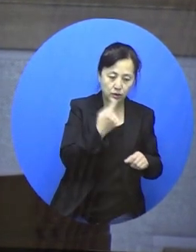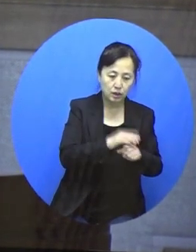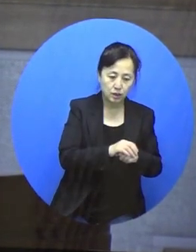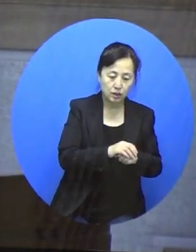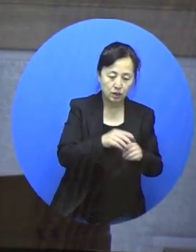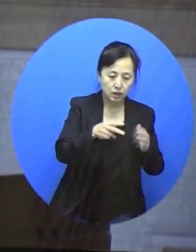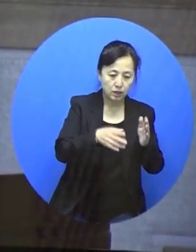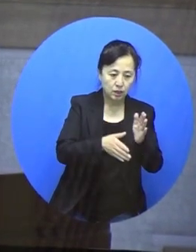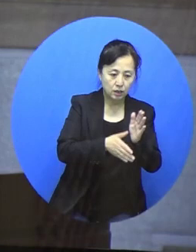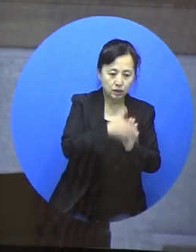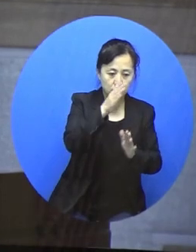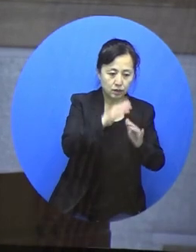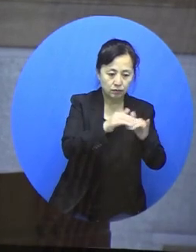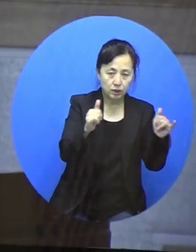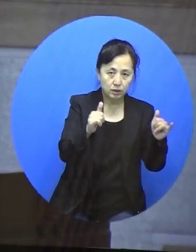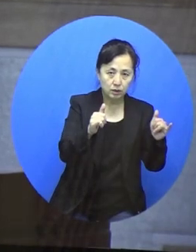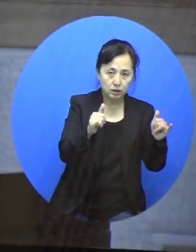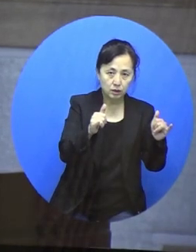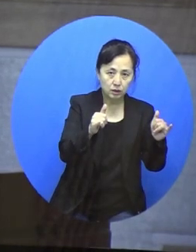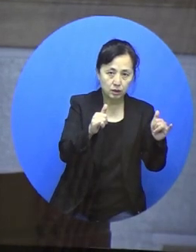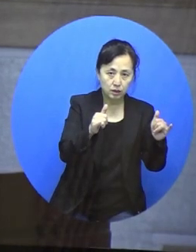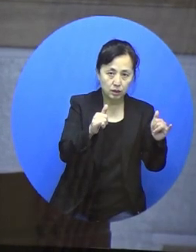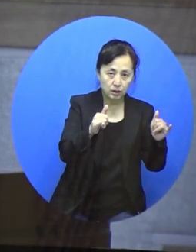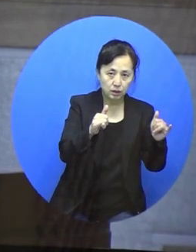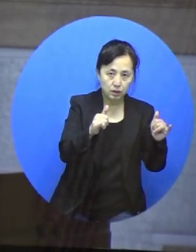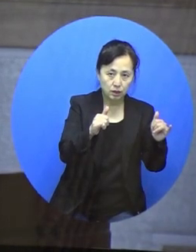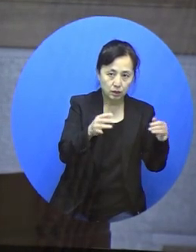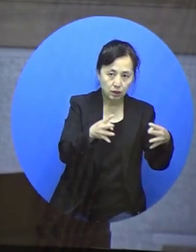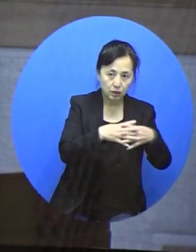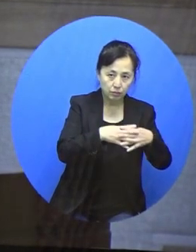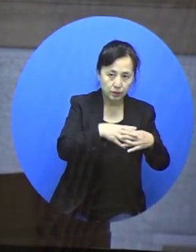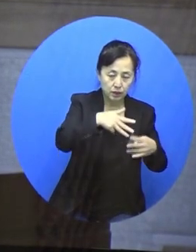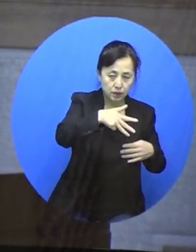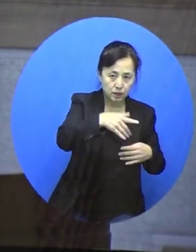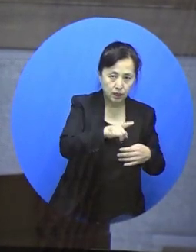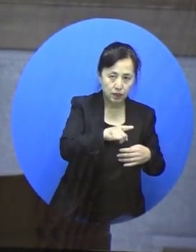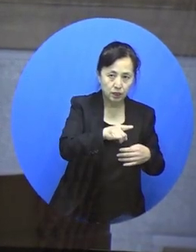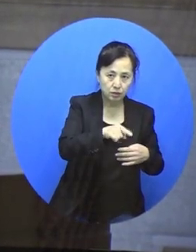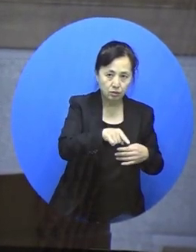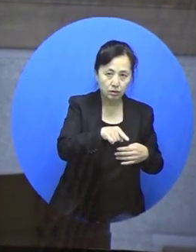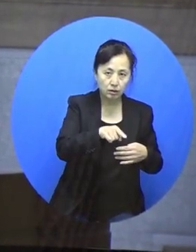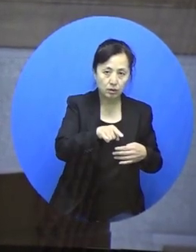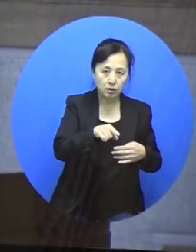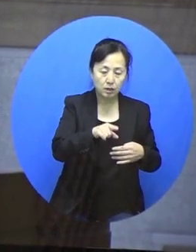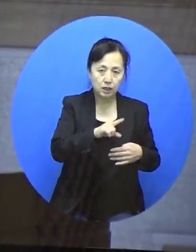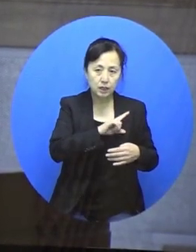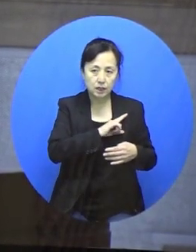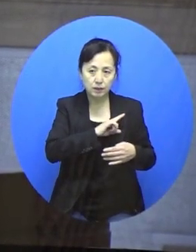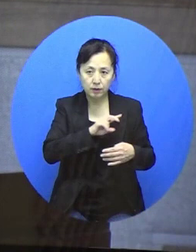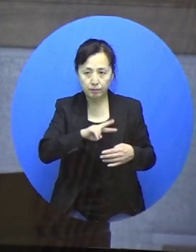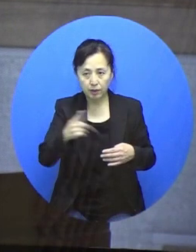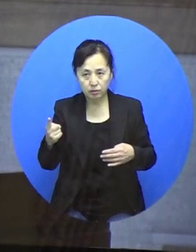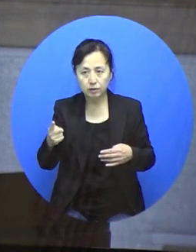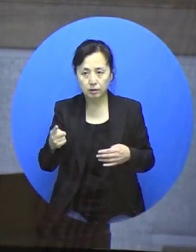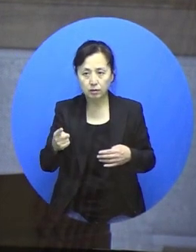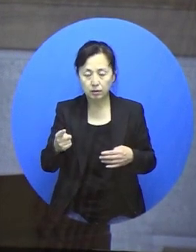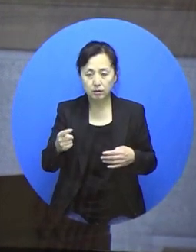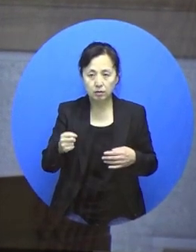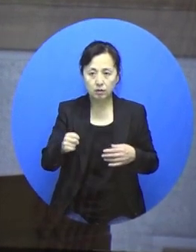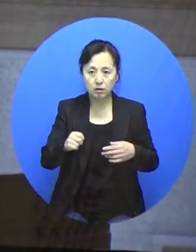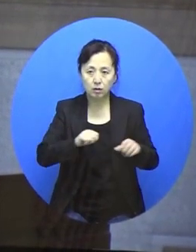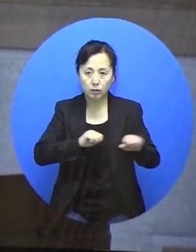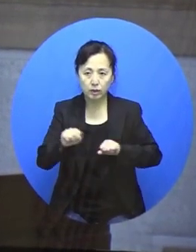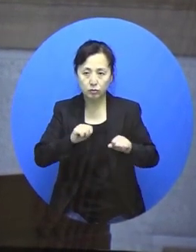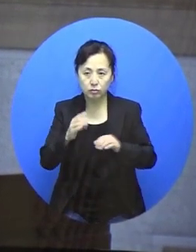시민협의체에서 국제공항으로 이름을 바꿔서 좀 더 공공적인 성격으로 운행한다는 얘기까지 이해하고